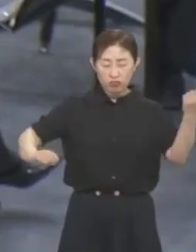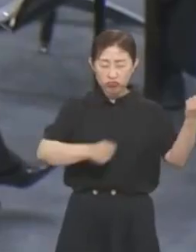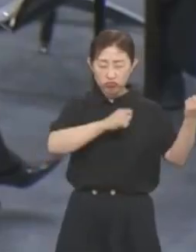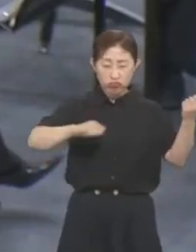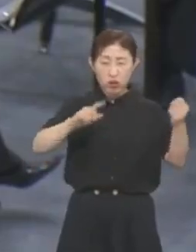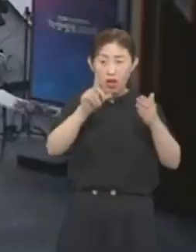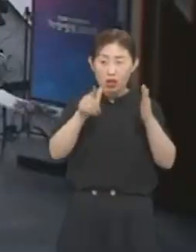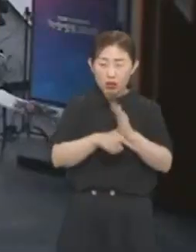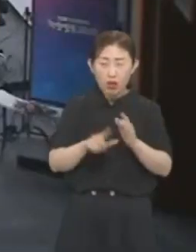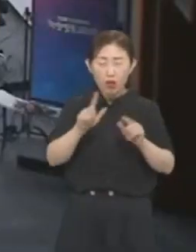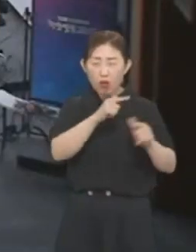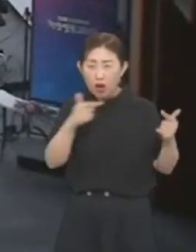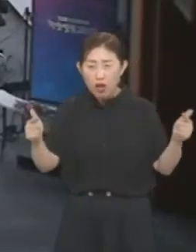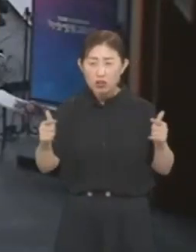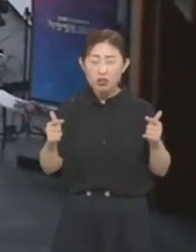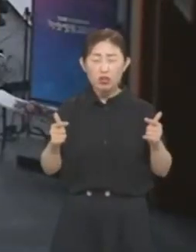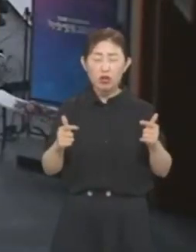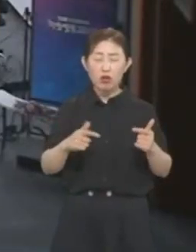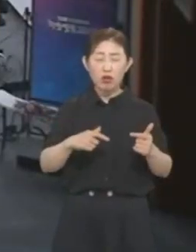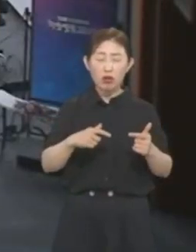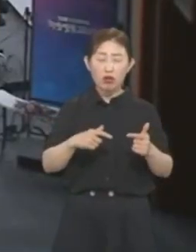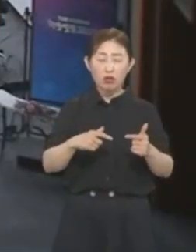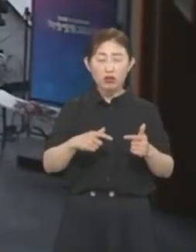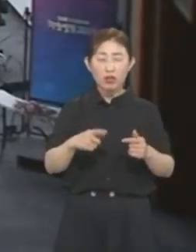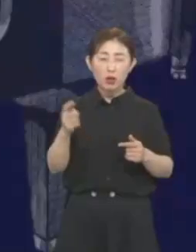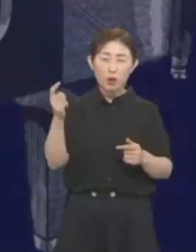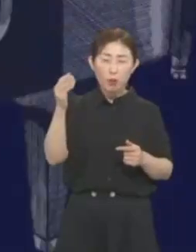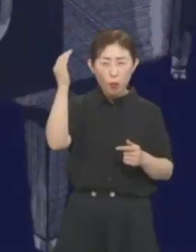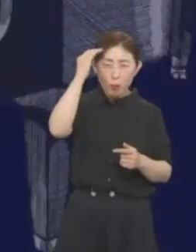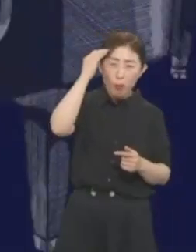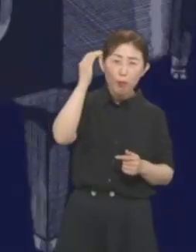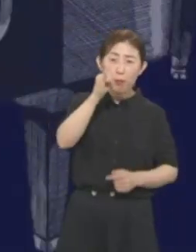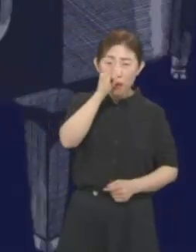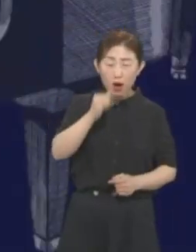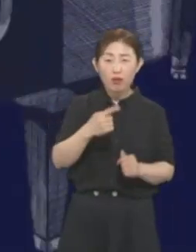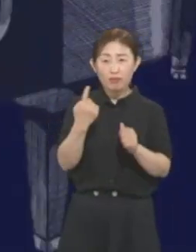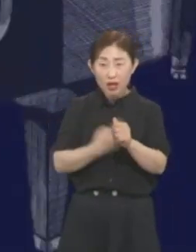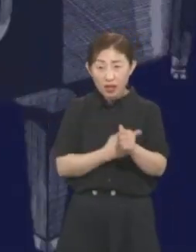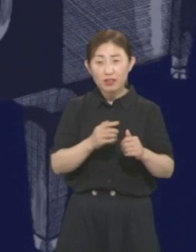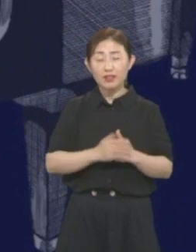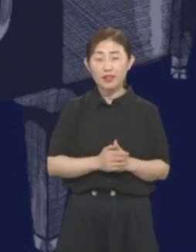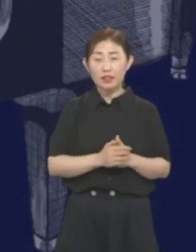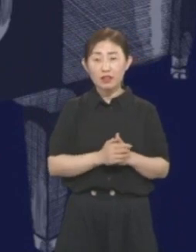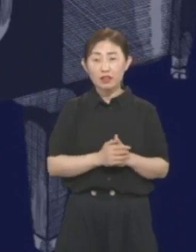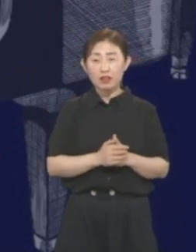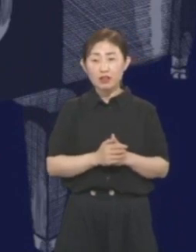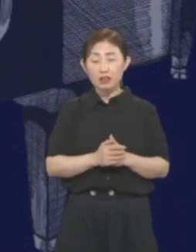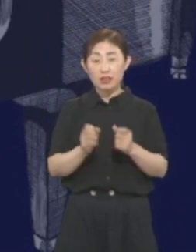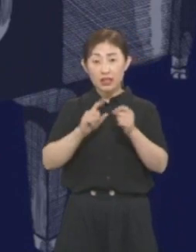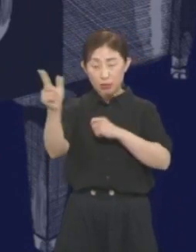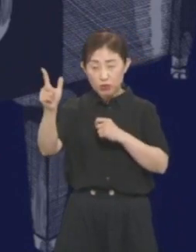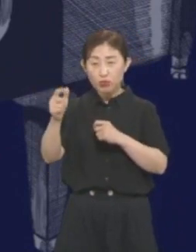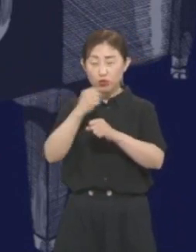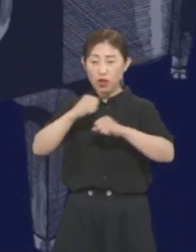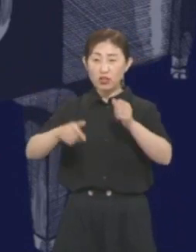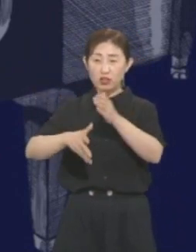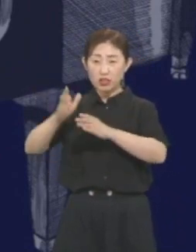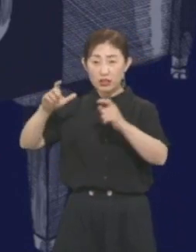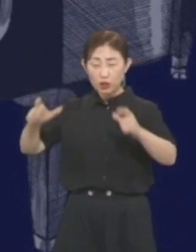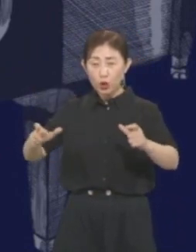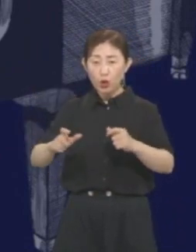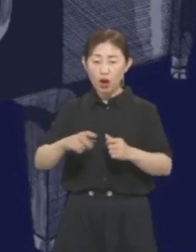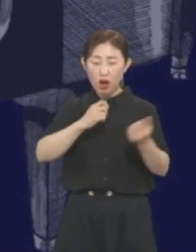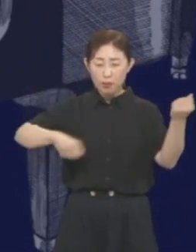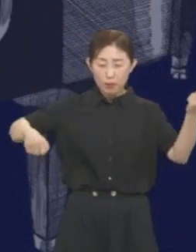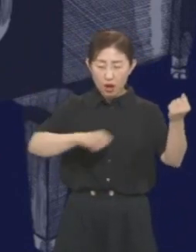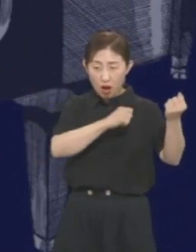잔향 감소 등 연주를 듣는 감동도 떨어집니다. 이런 이유로 대전을 뺀 대다수 광역시들은 음악 공연만을